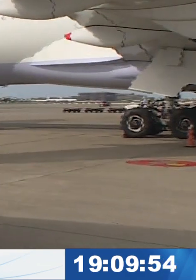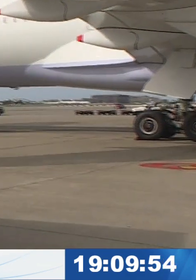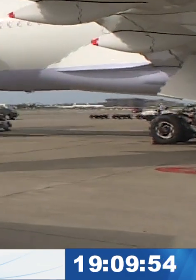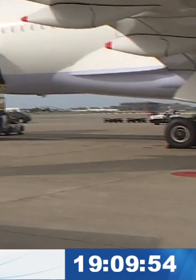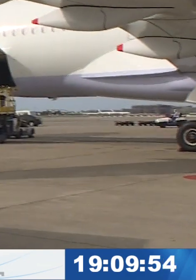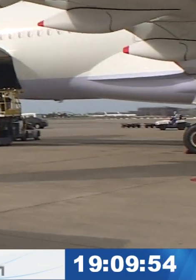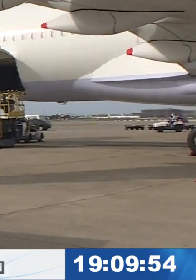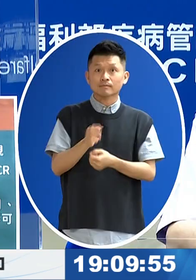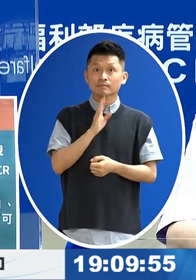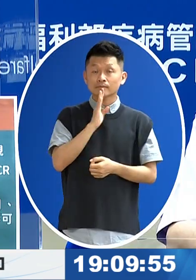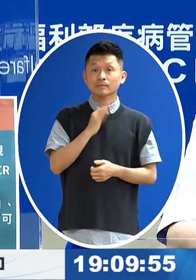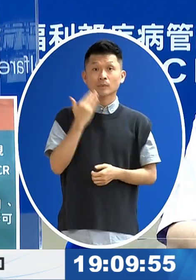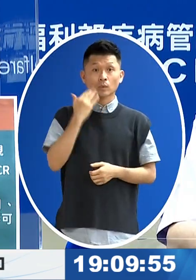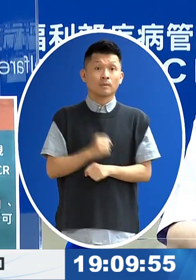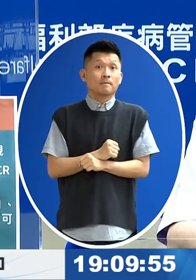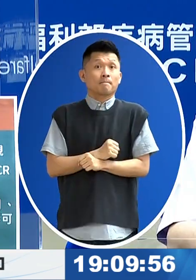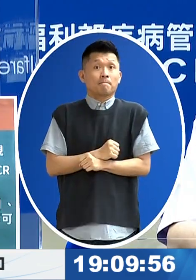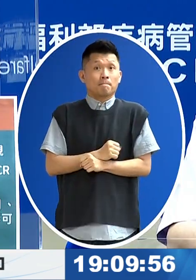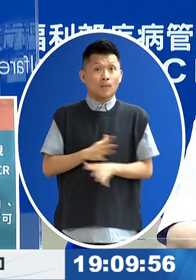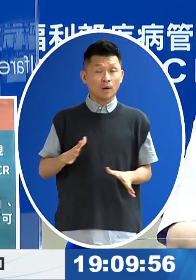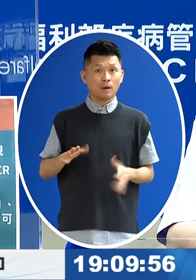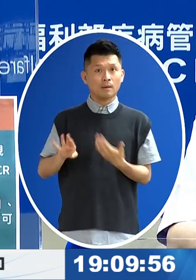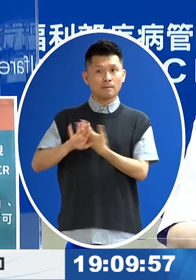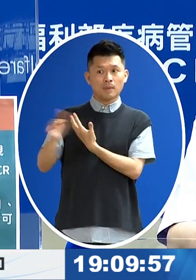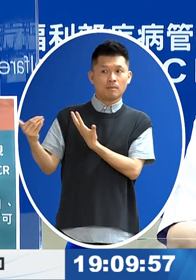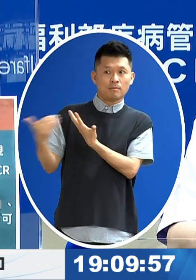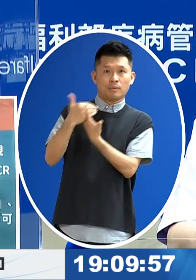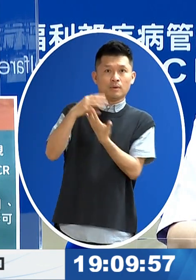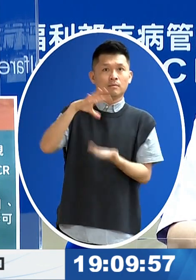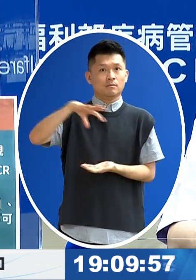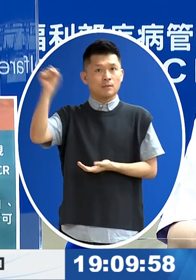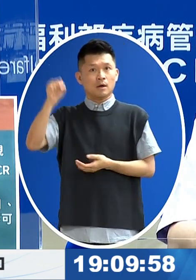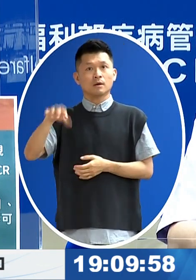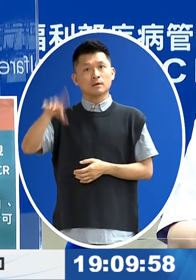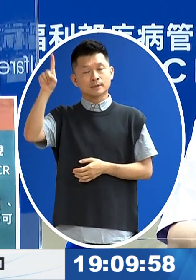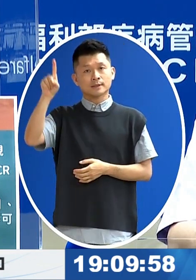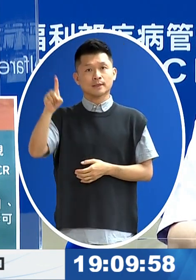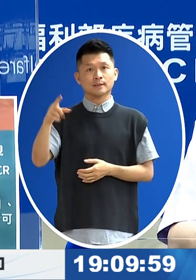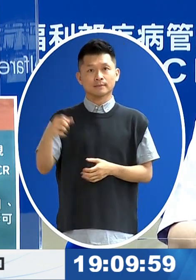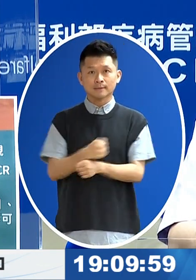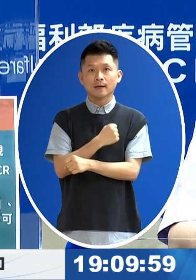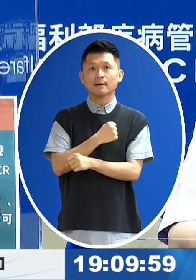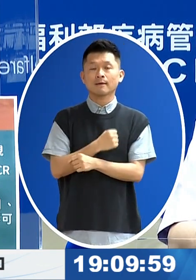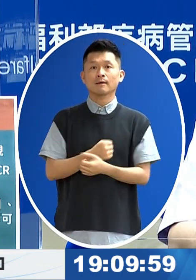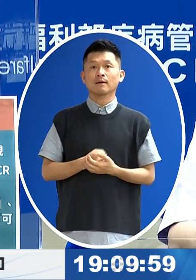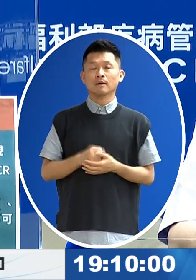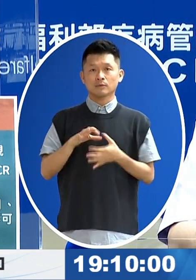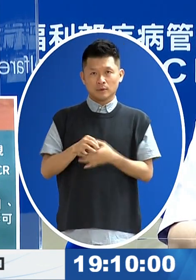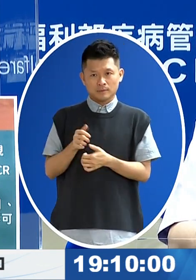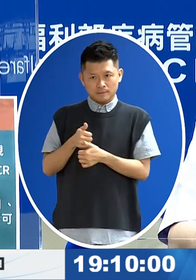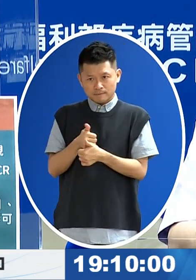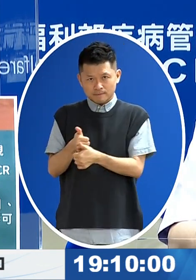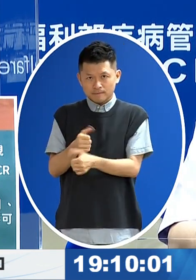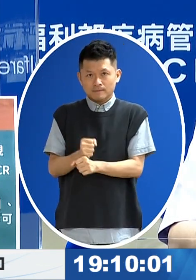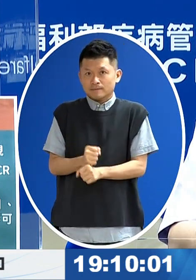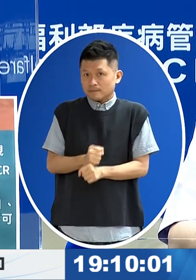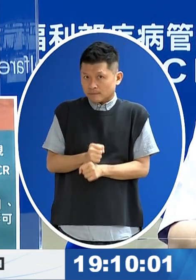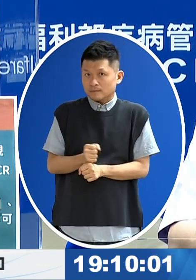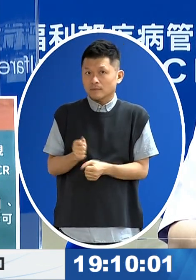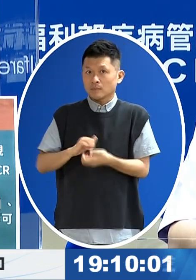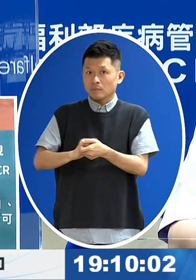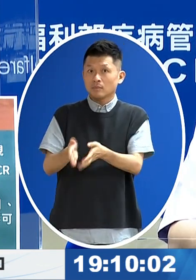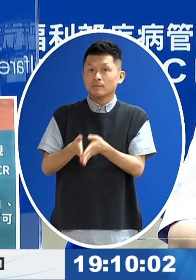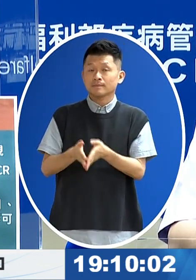能稍微一不小心，那可能就会别人就先拿去了那都是随时都紧盯着这是必要